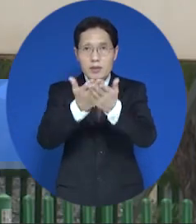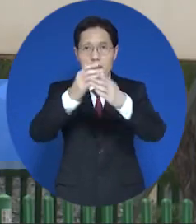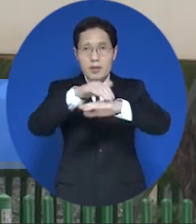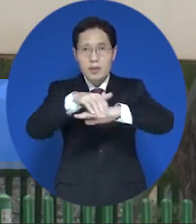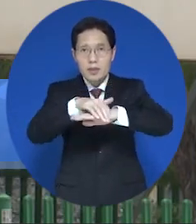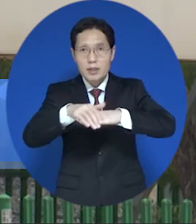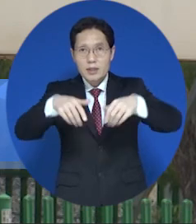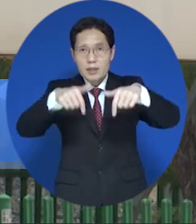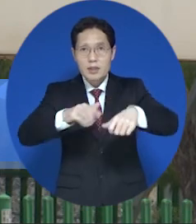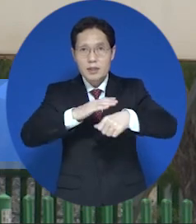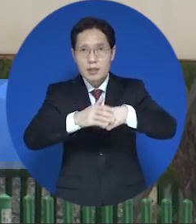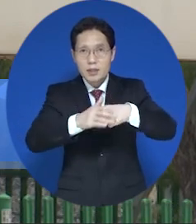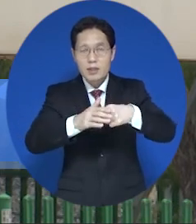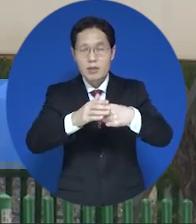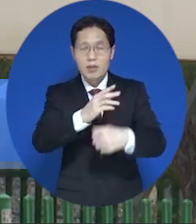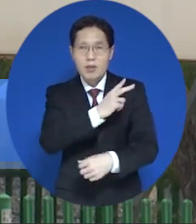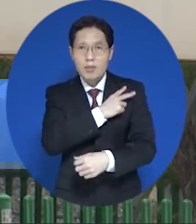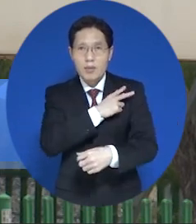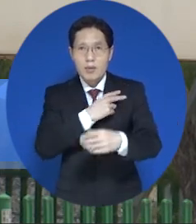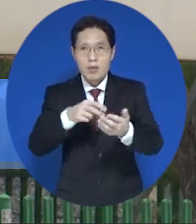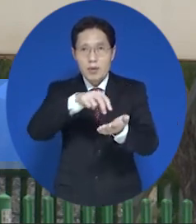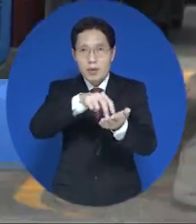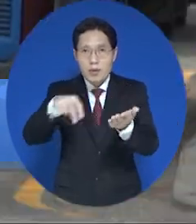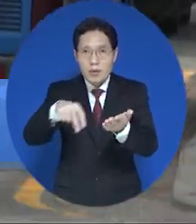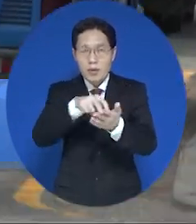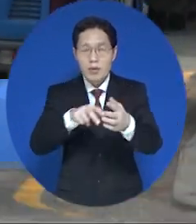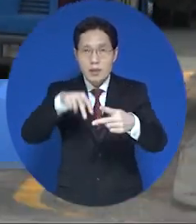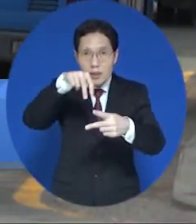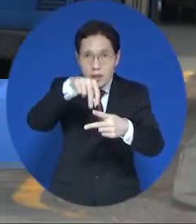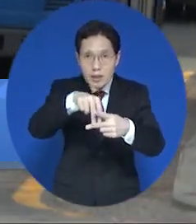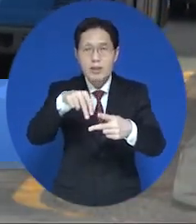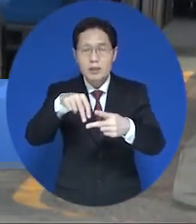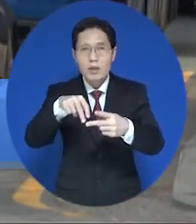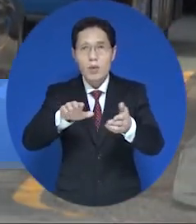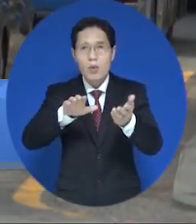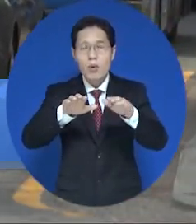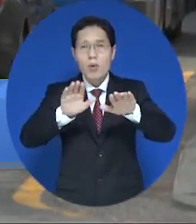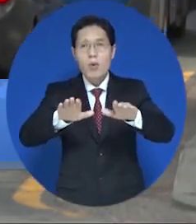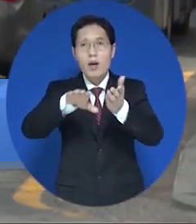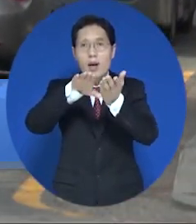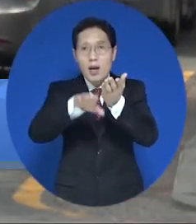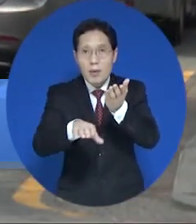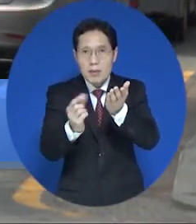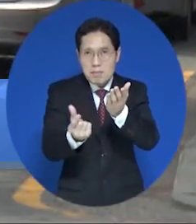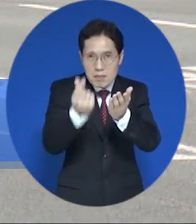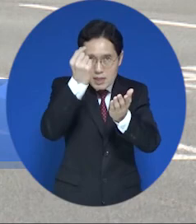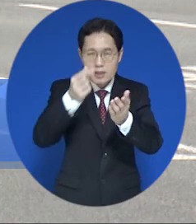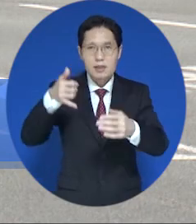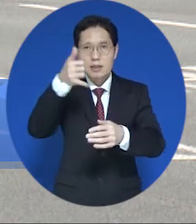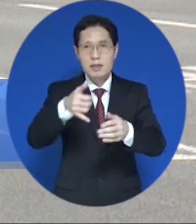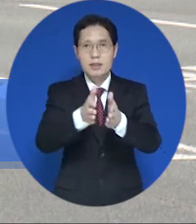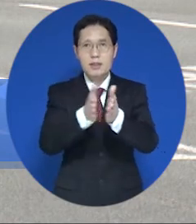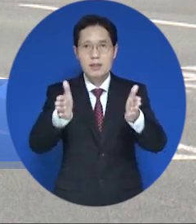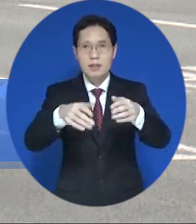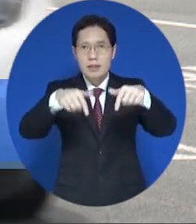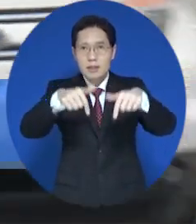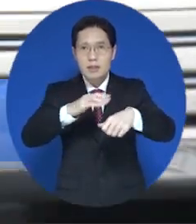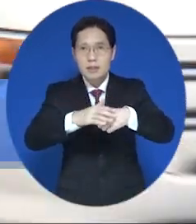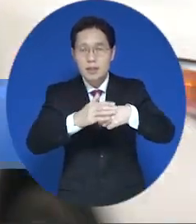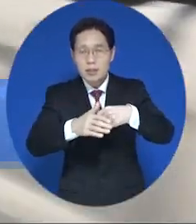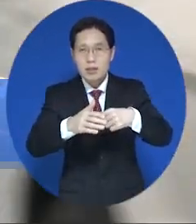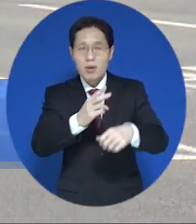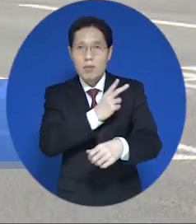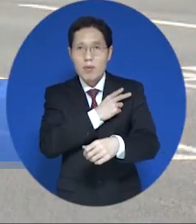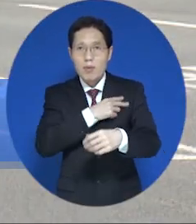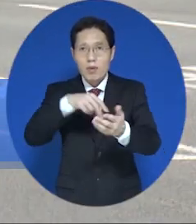및 서대구 복합환승센터 개발 계획을 올 하반기 조기 착수할 예정입니다. 특히 서대구